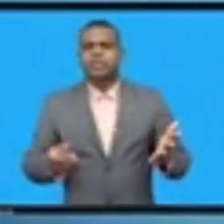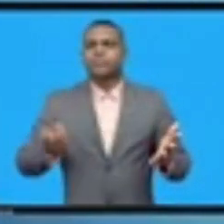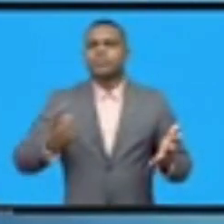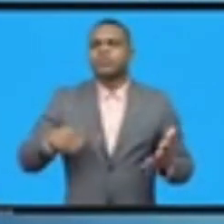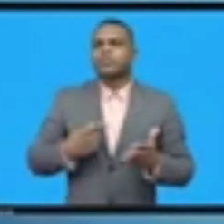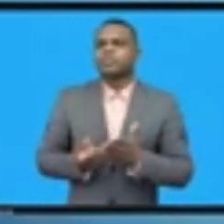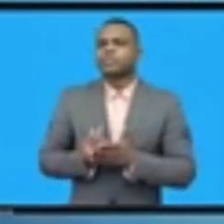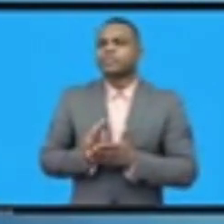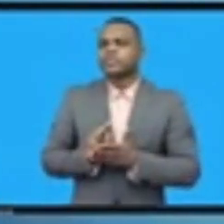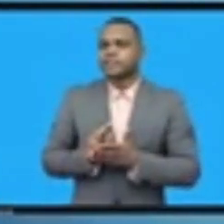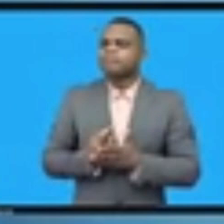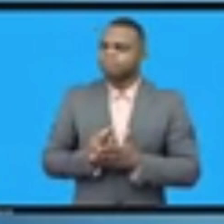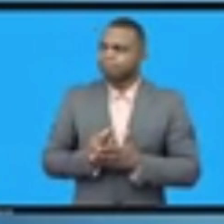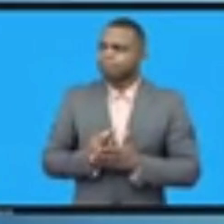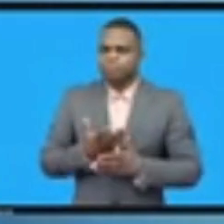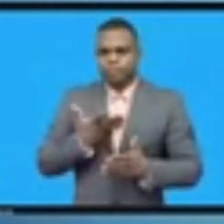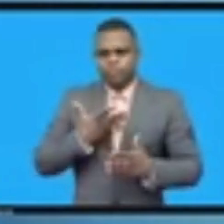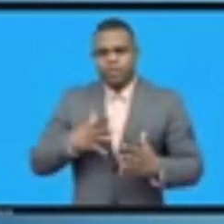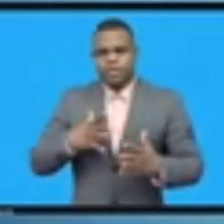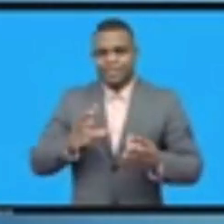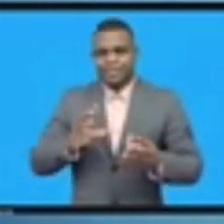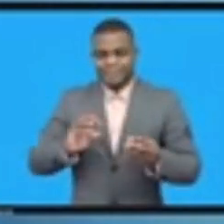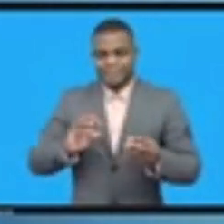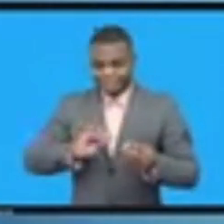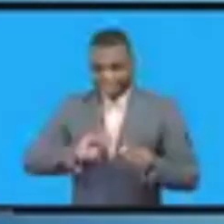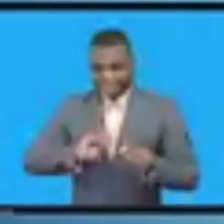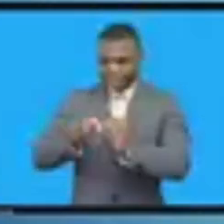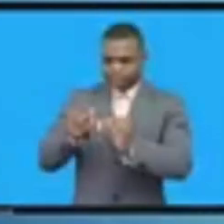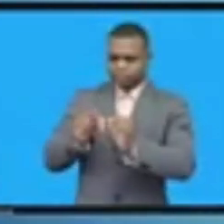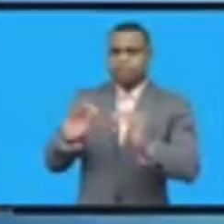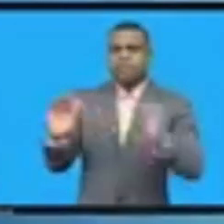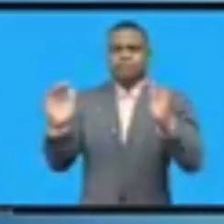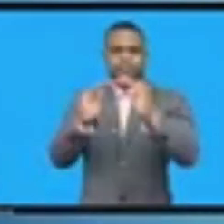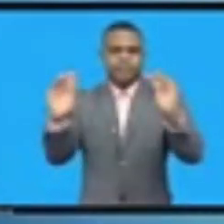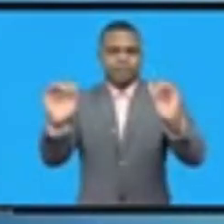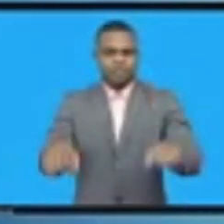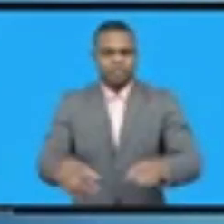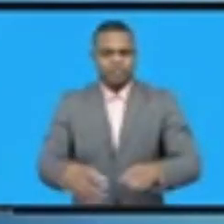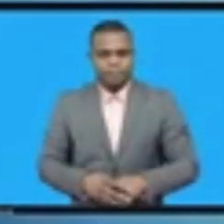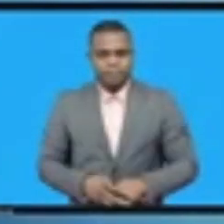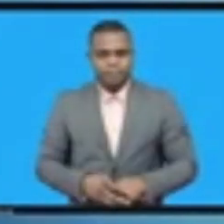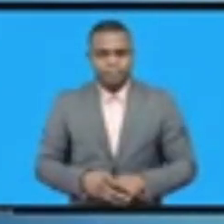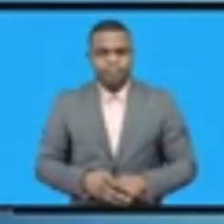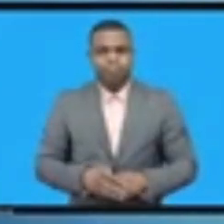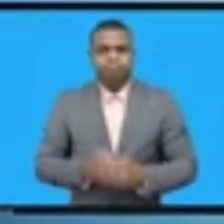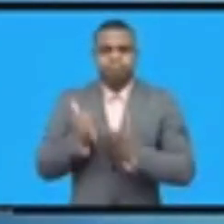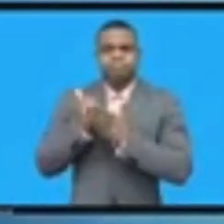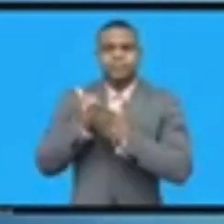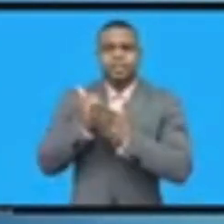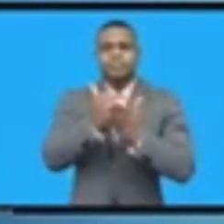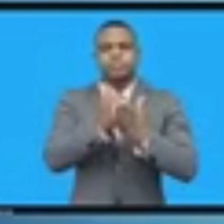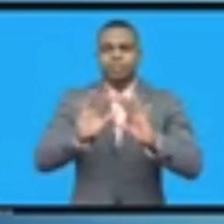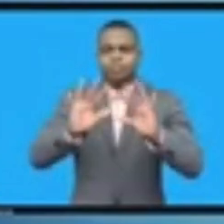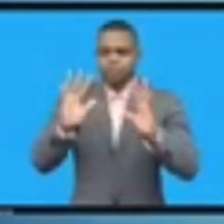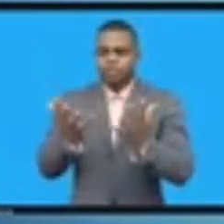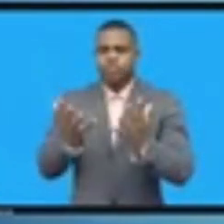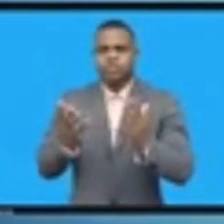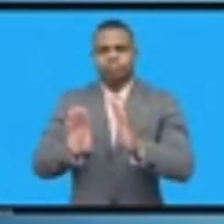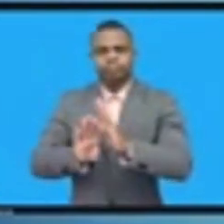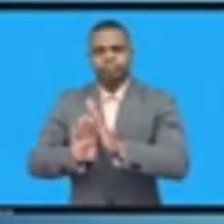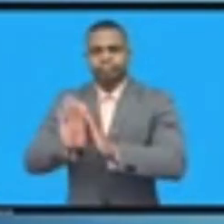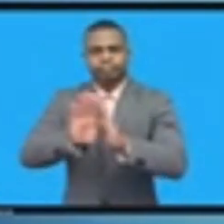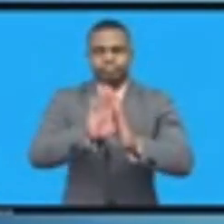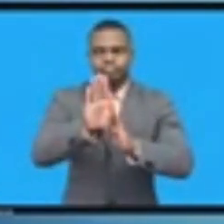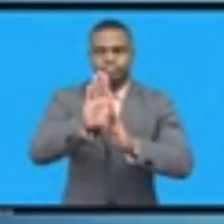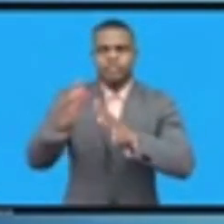的社会。那么数字技术呢，是非常有力的工具。那么通过数字技术，我